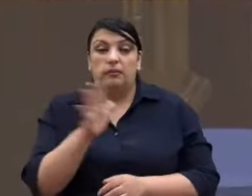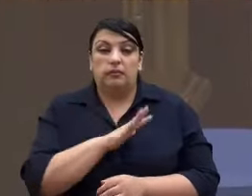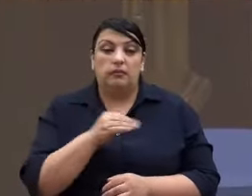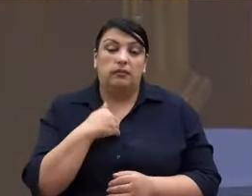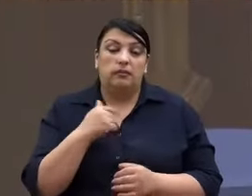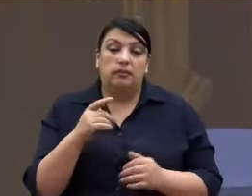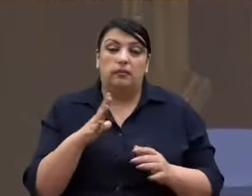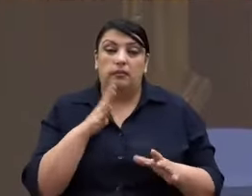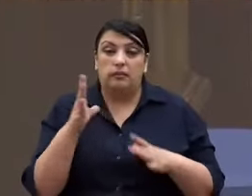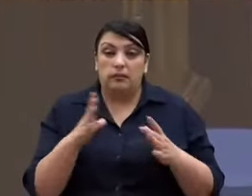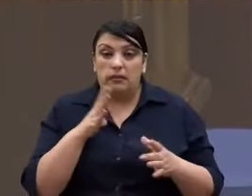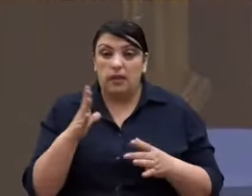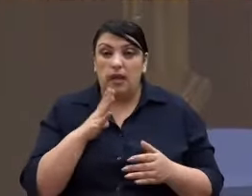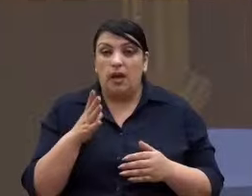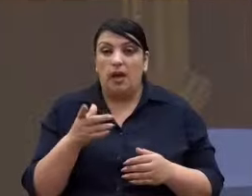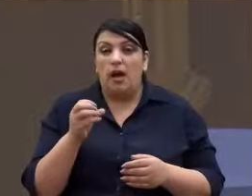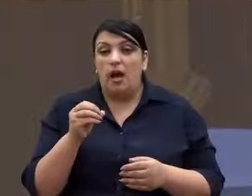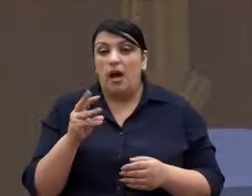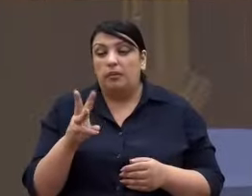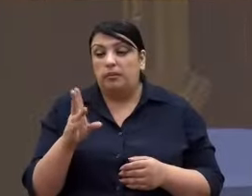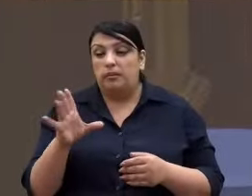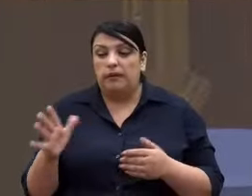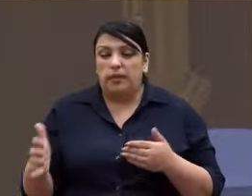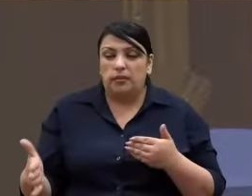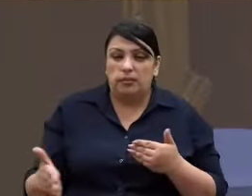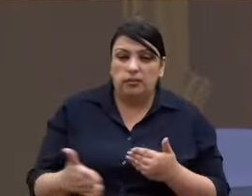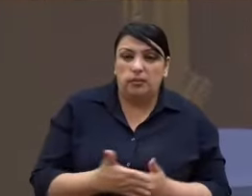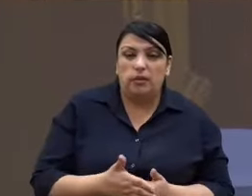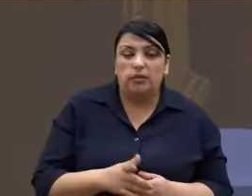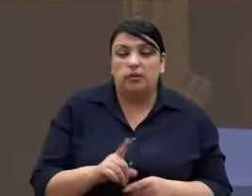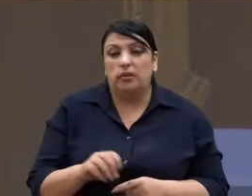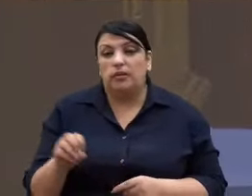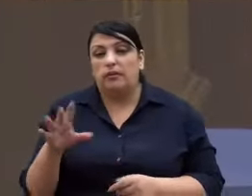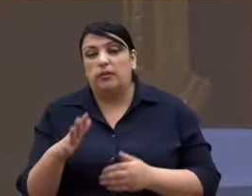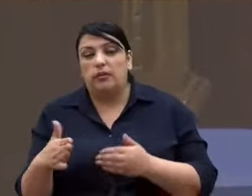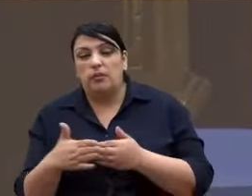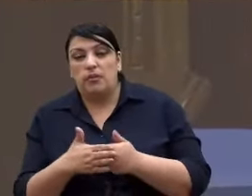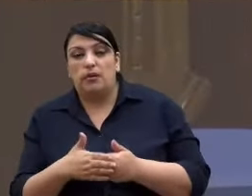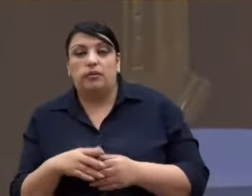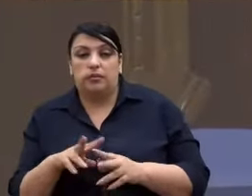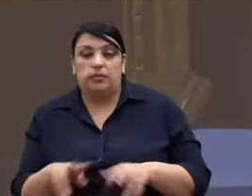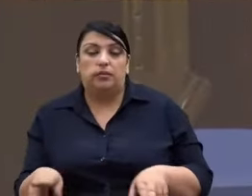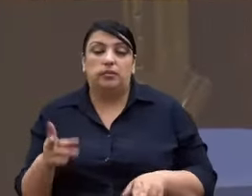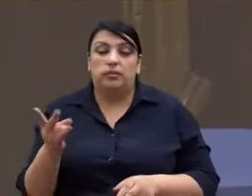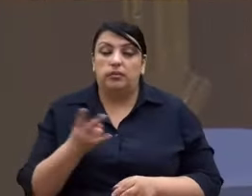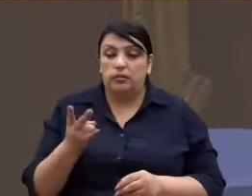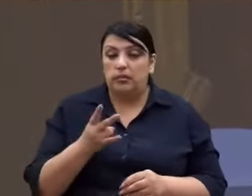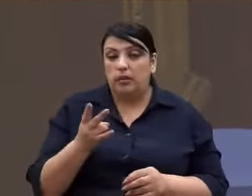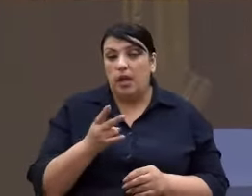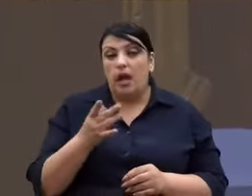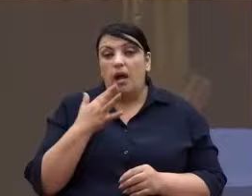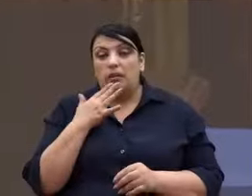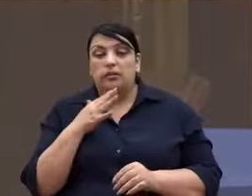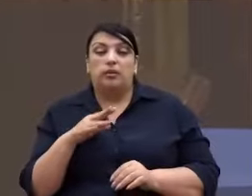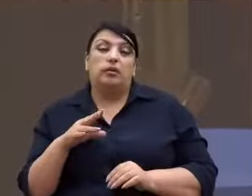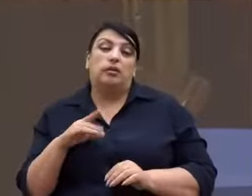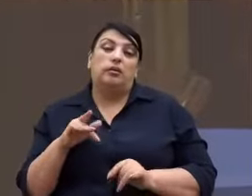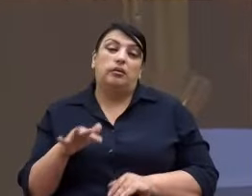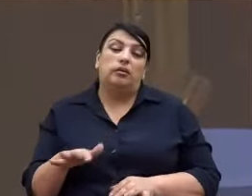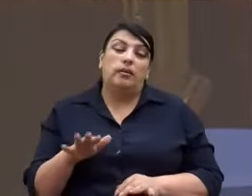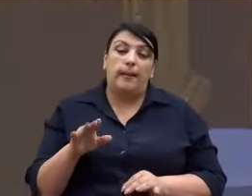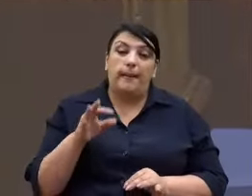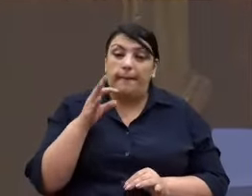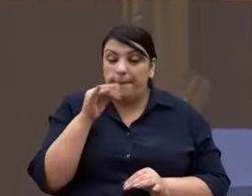մասին ԵՄ-ին այնքան մոտ լինելու, որքան դրան պատրաստ է Եվրոմիությունը։ Ավելին, արտգործնախարարությունը քանիցս հայտարարել է, որ